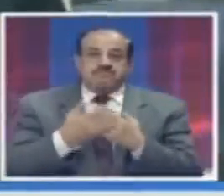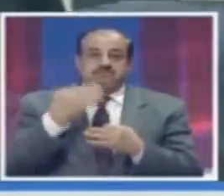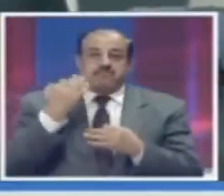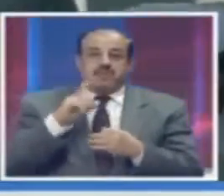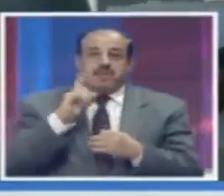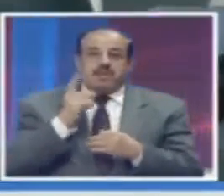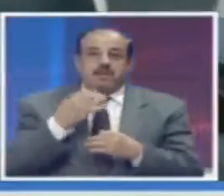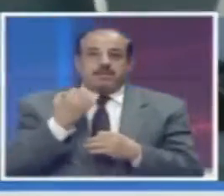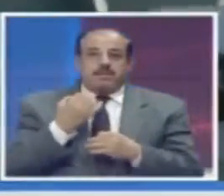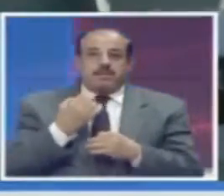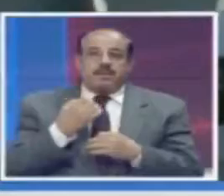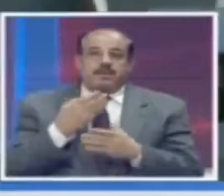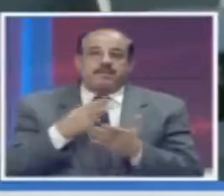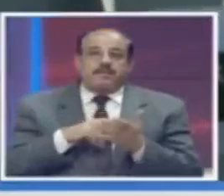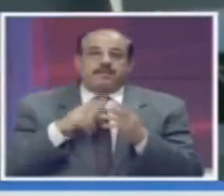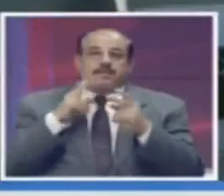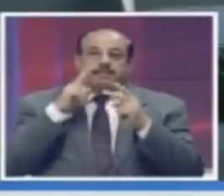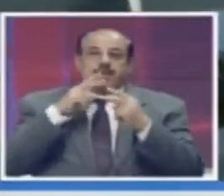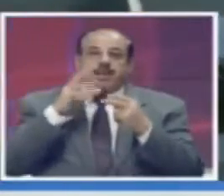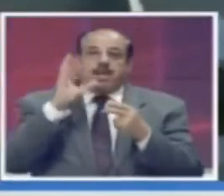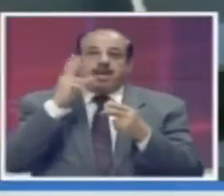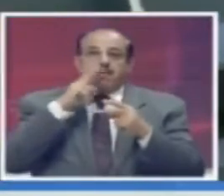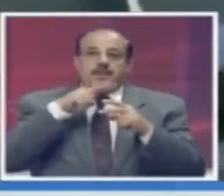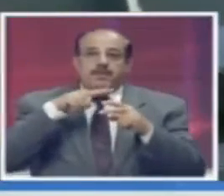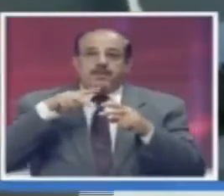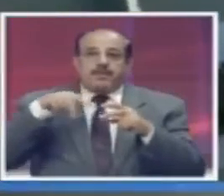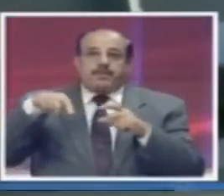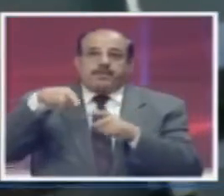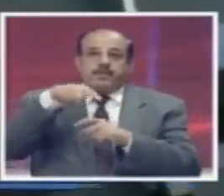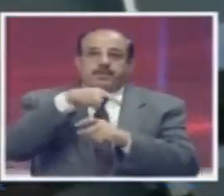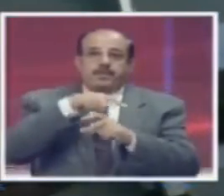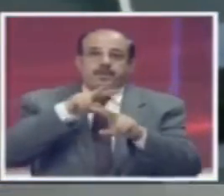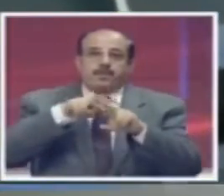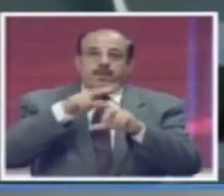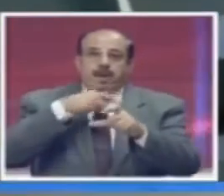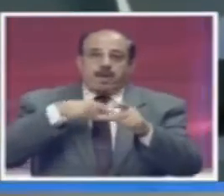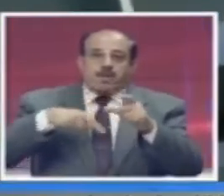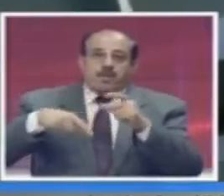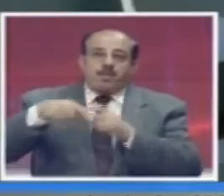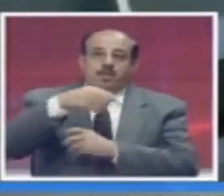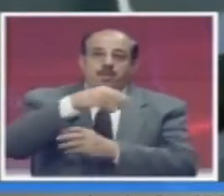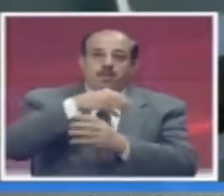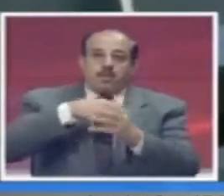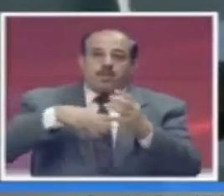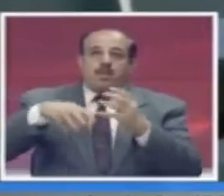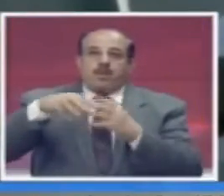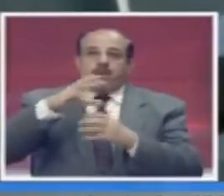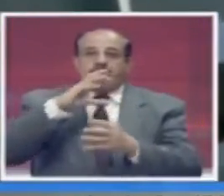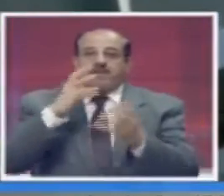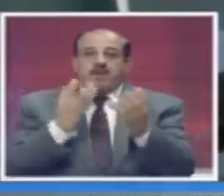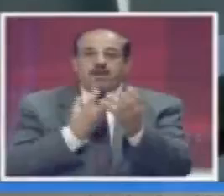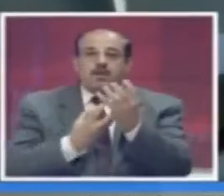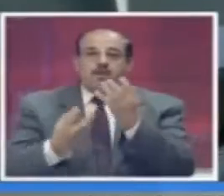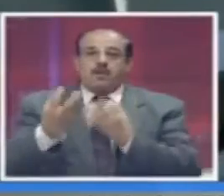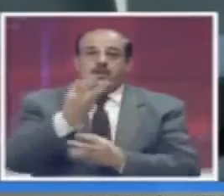العالم المعنية برصد حركة الأقمار الصناعية ورصد حركة الركام الفضائي اللي ممكن يأثر على الأقمار الصناعية وممكن أيضا